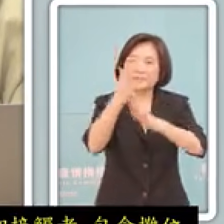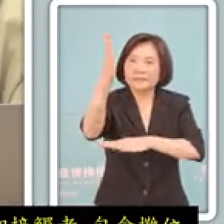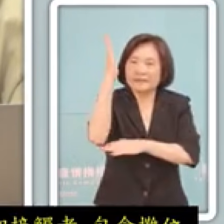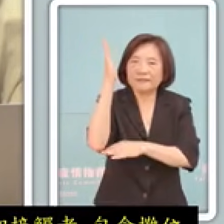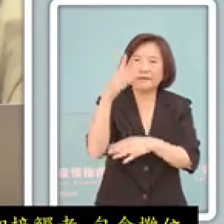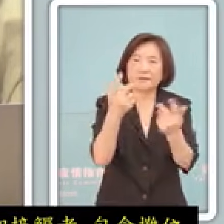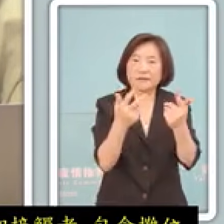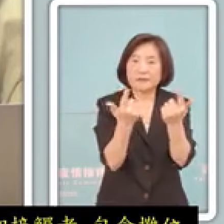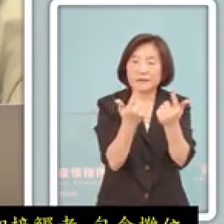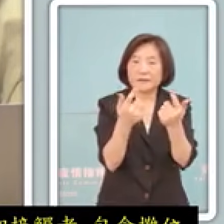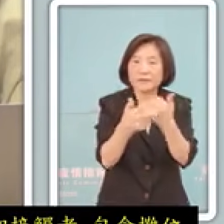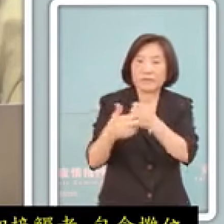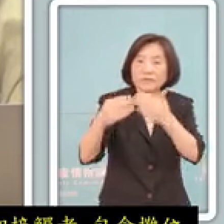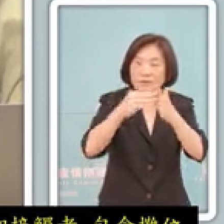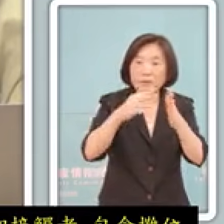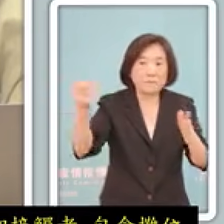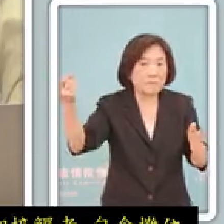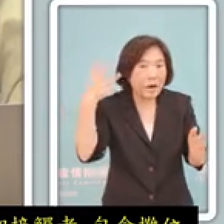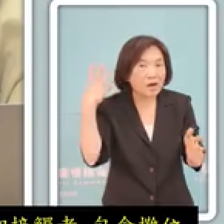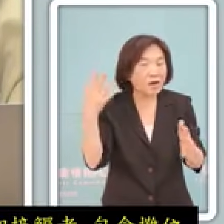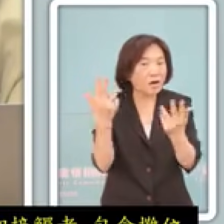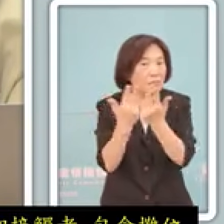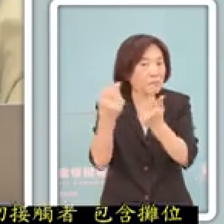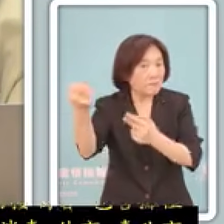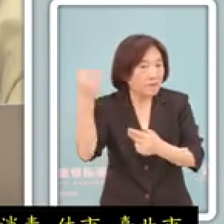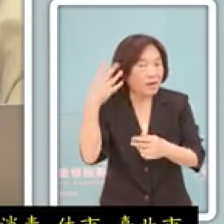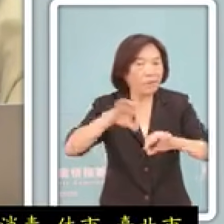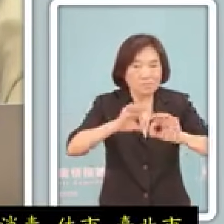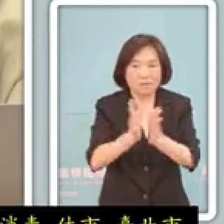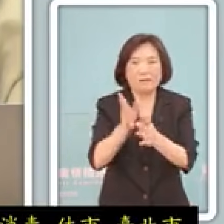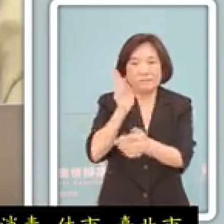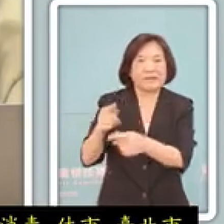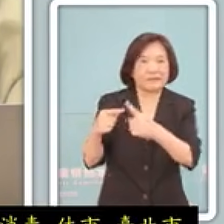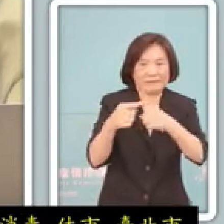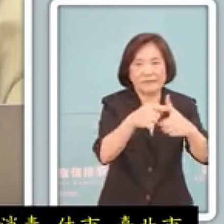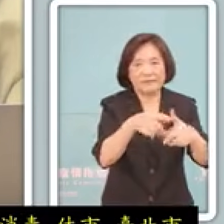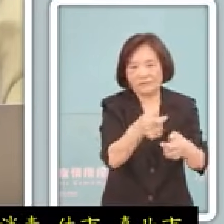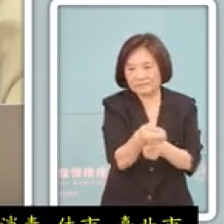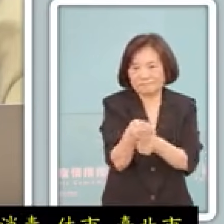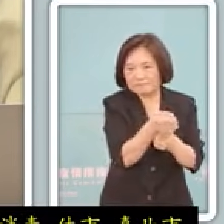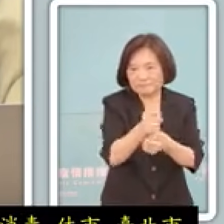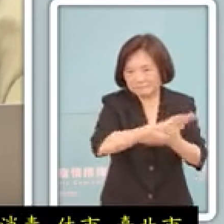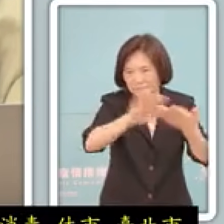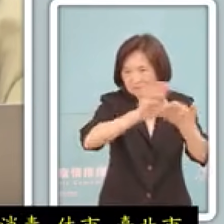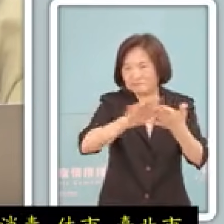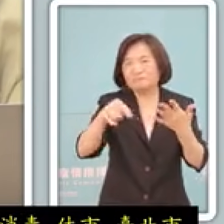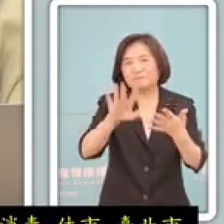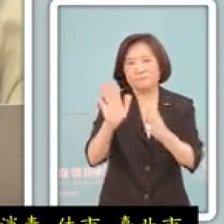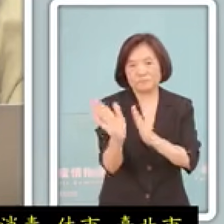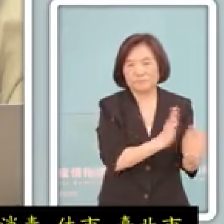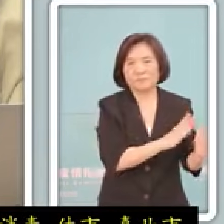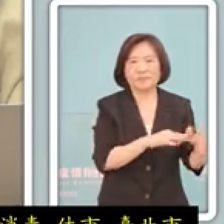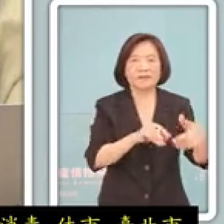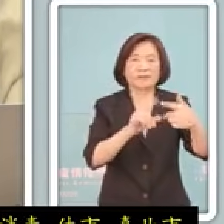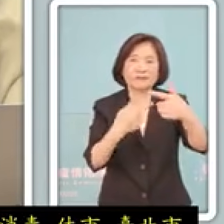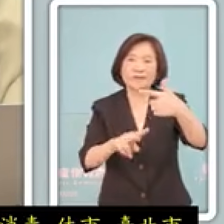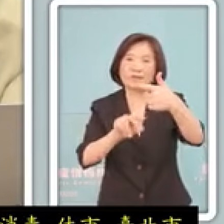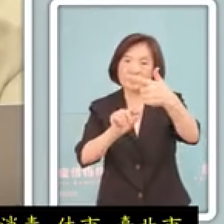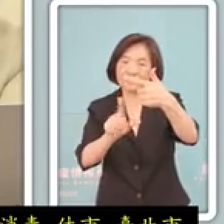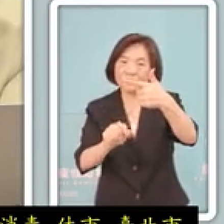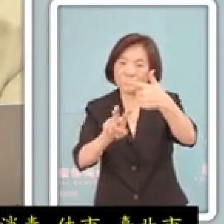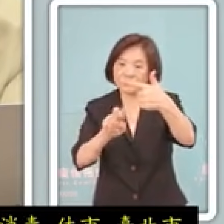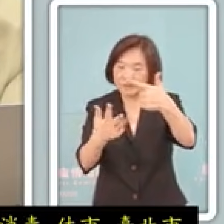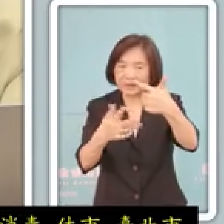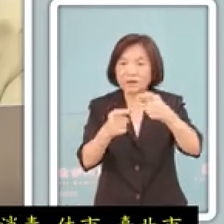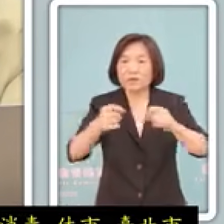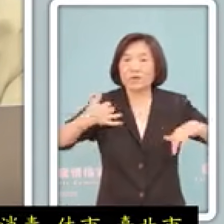卫生局在接到这个通知的第一时间，就已经马上做了一些处理的动作。6月28号永